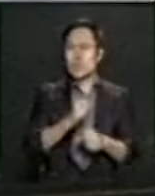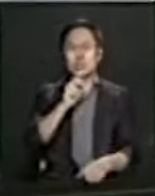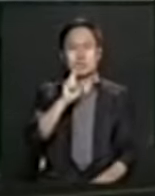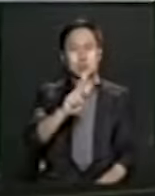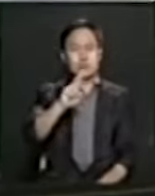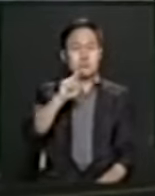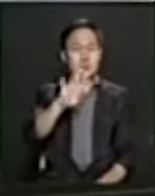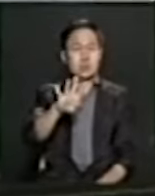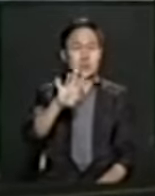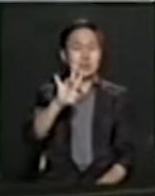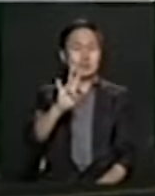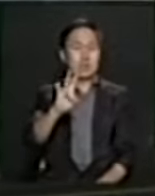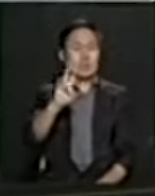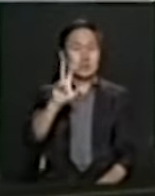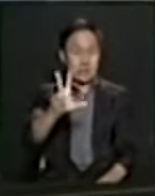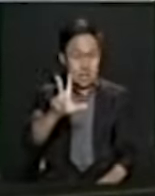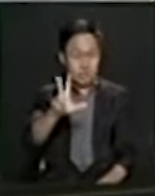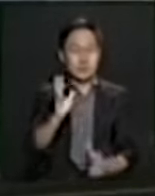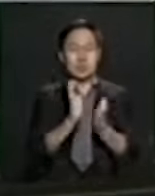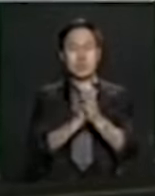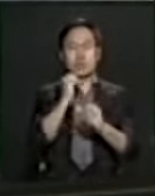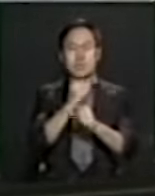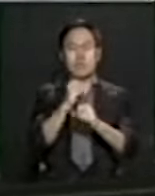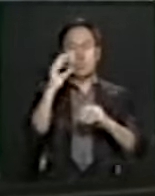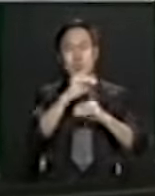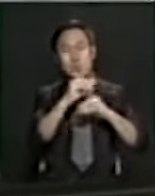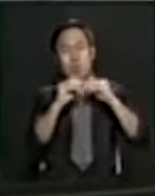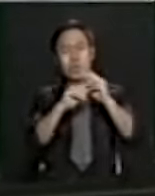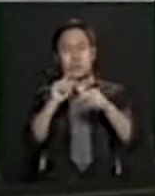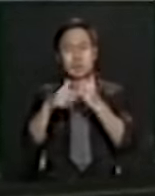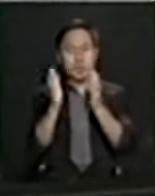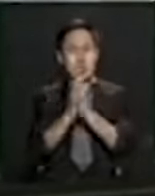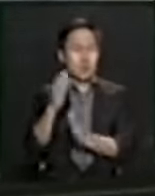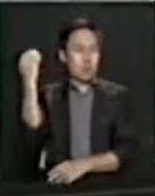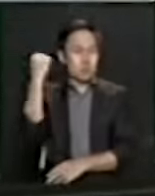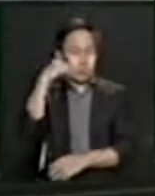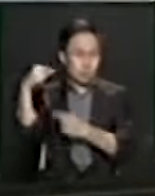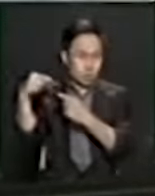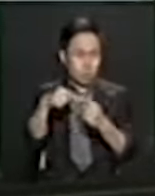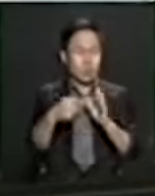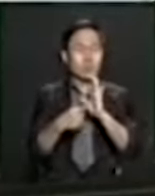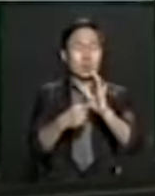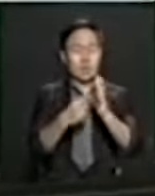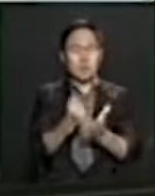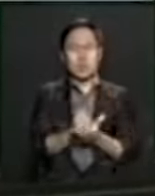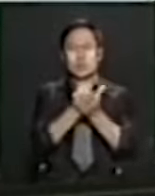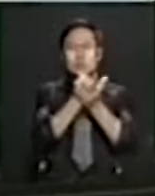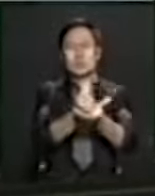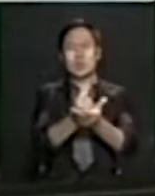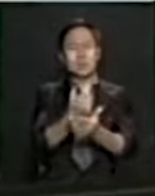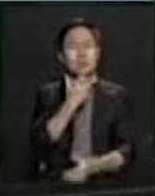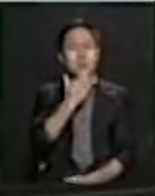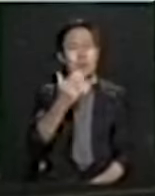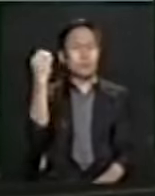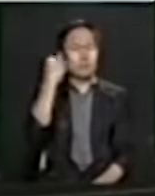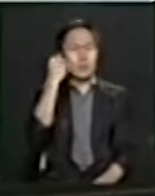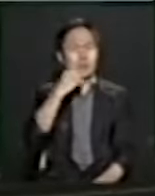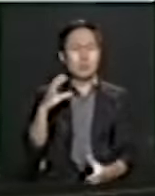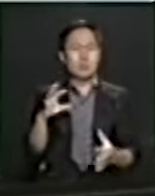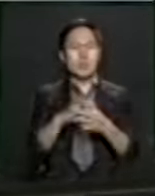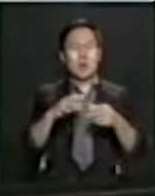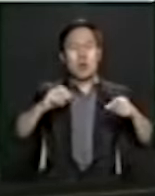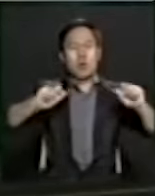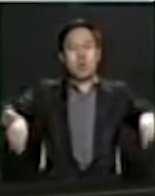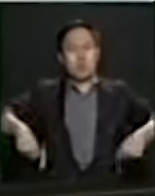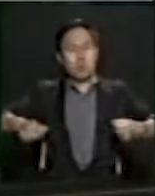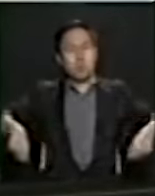จกรรมต่อเนื่องมาตลอดเช่นโครงการโรตารี่จะให้การช่วยเหลือตลอดเวลาเช่นเรื่องของรถเข็นค